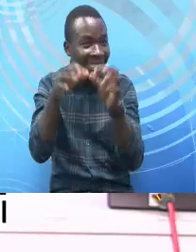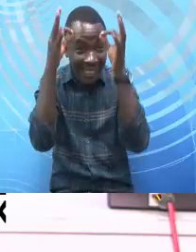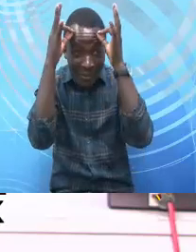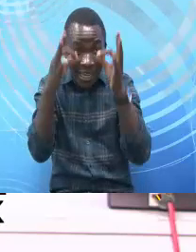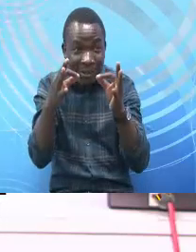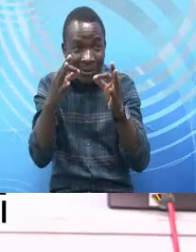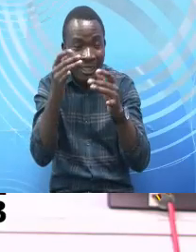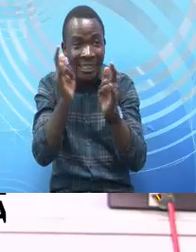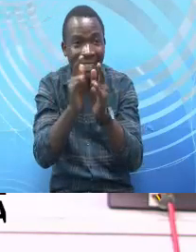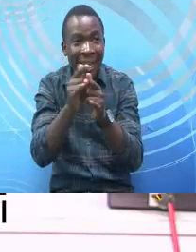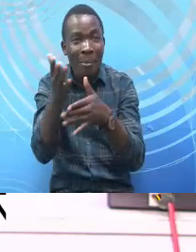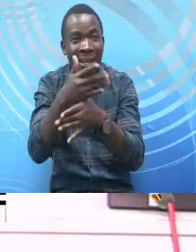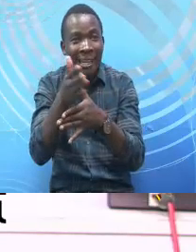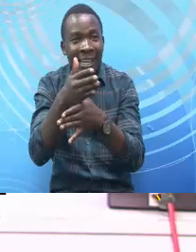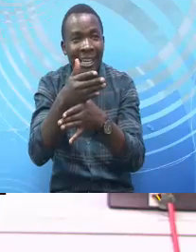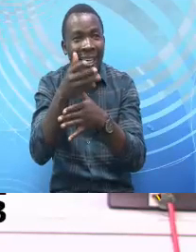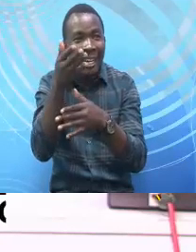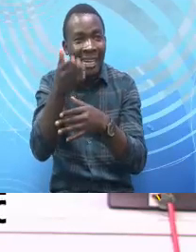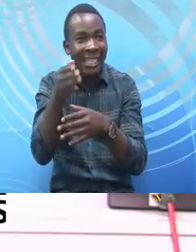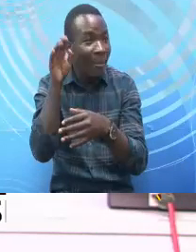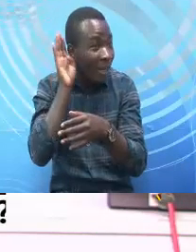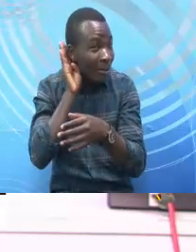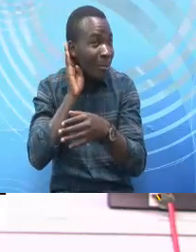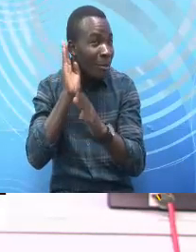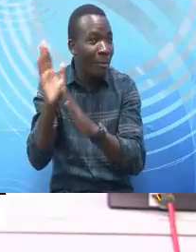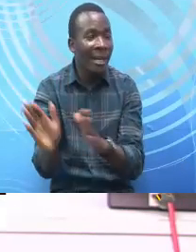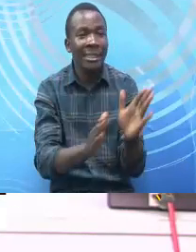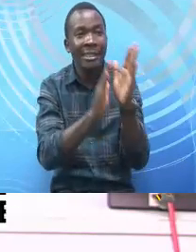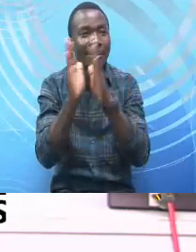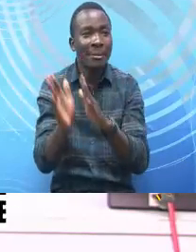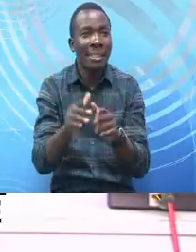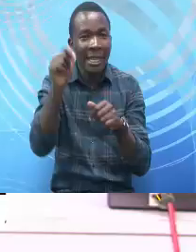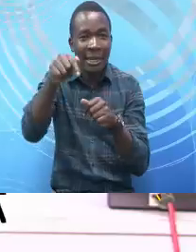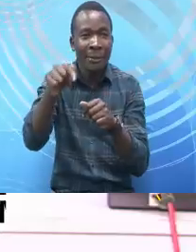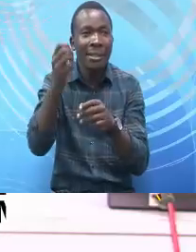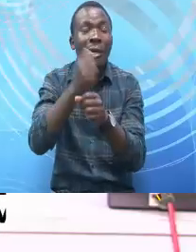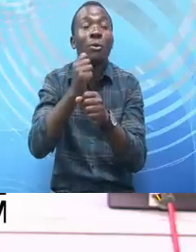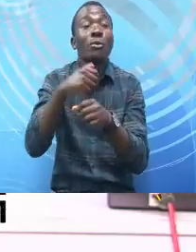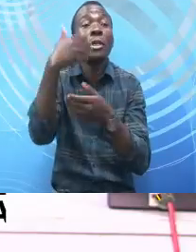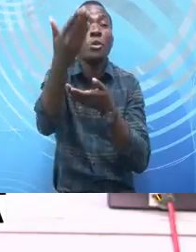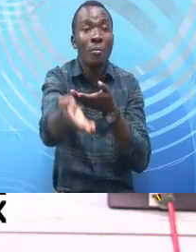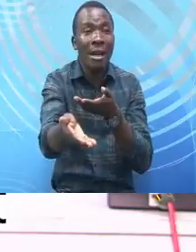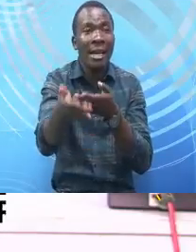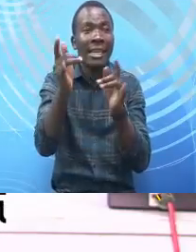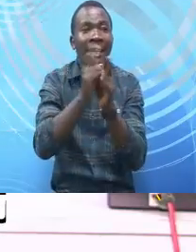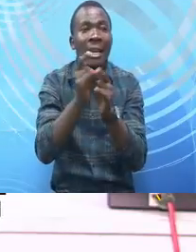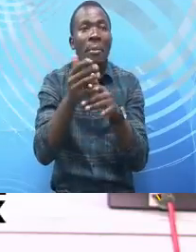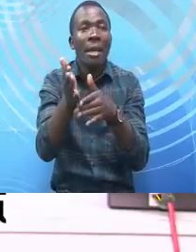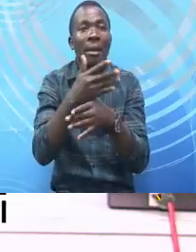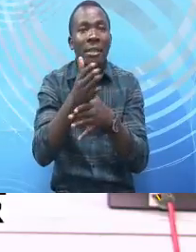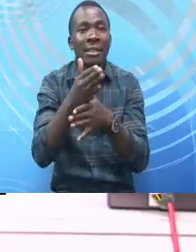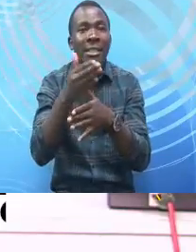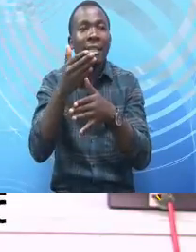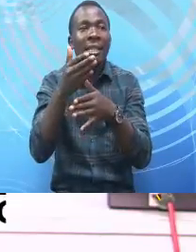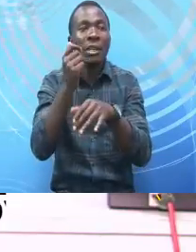muri iyi minsi hari inkuru ya mugenzi wacu Kevin Christian yakozwe nyuma y'uko inama y'abaminisitiri ifashe imyanzuro